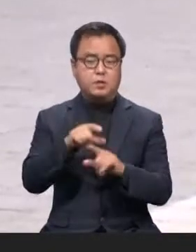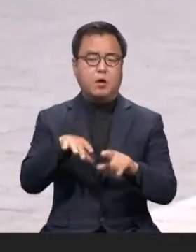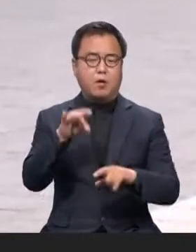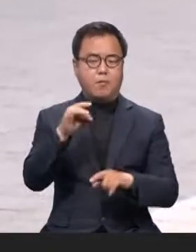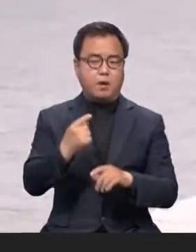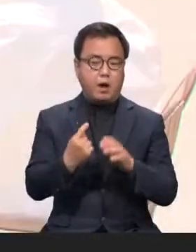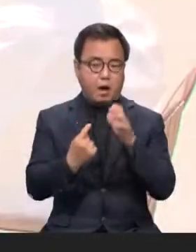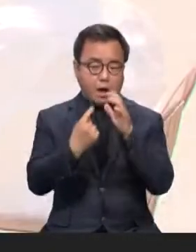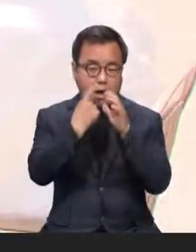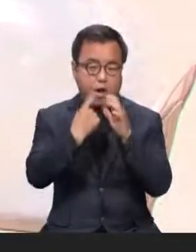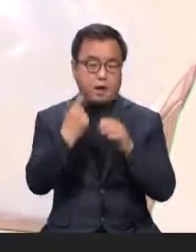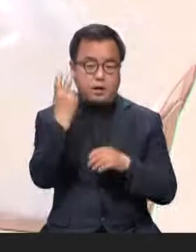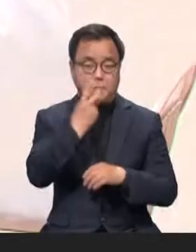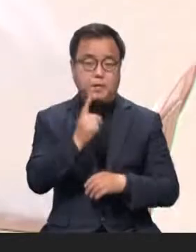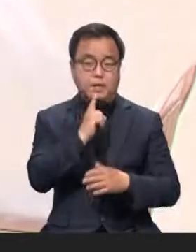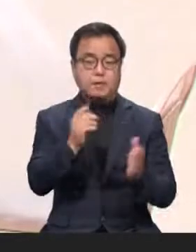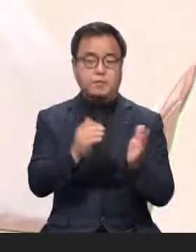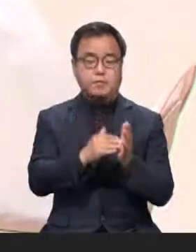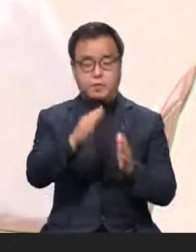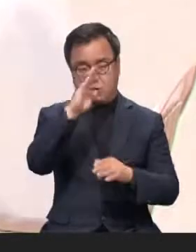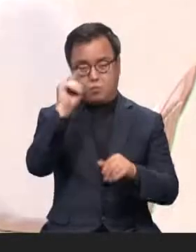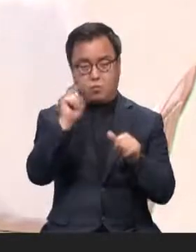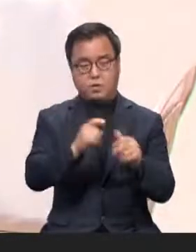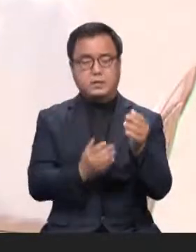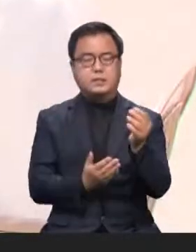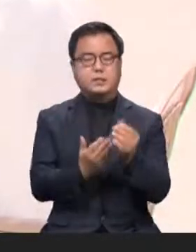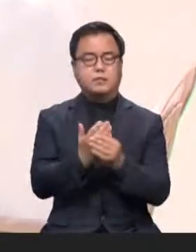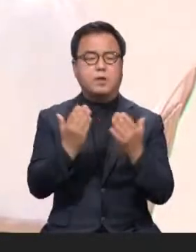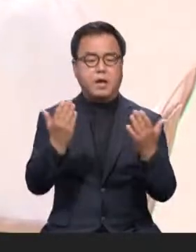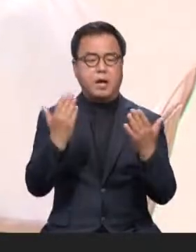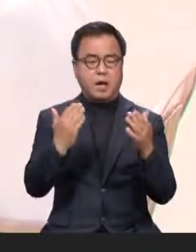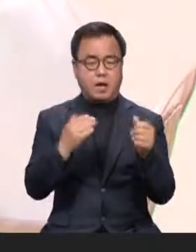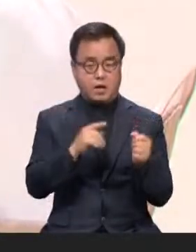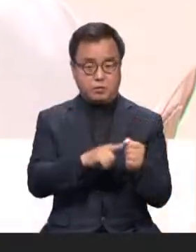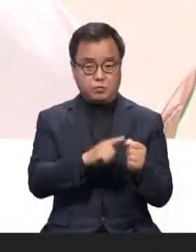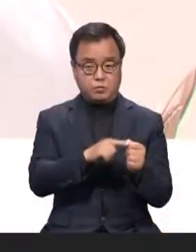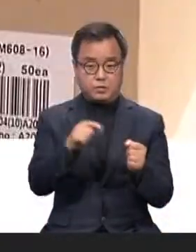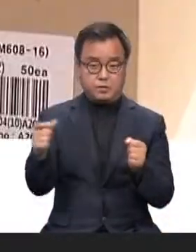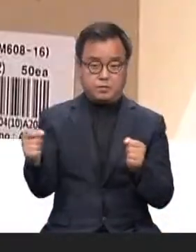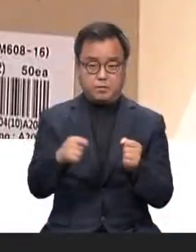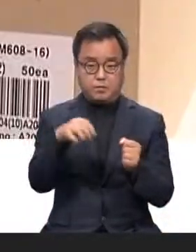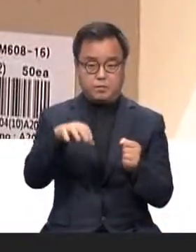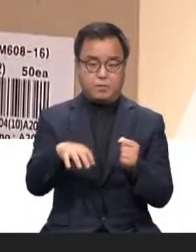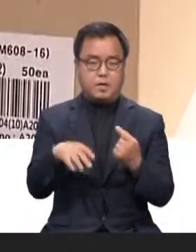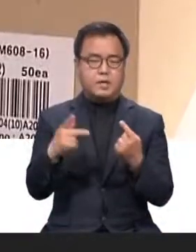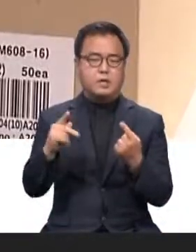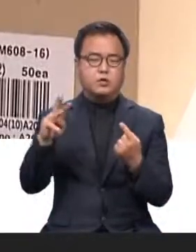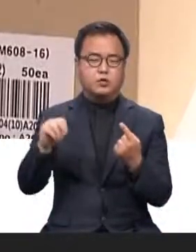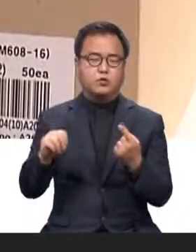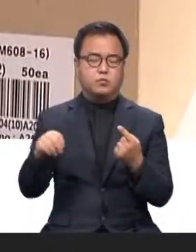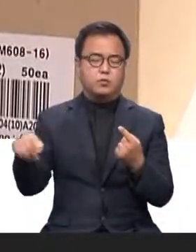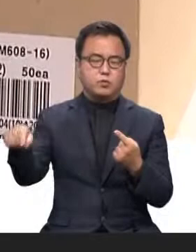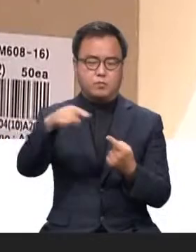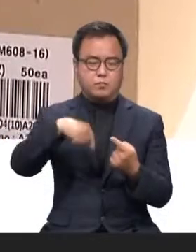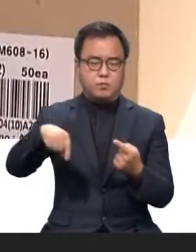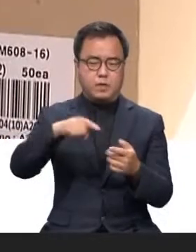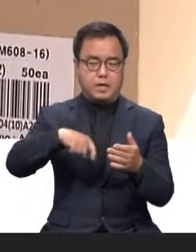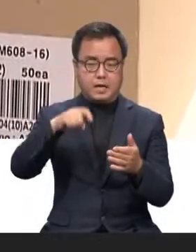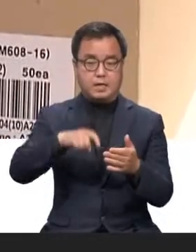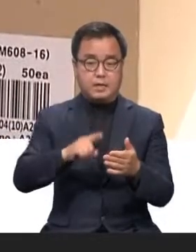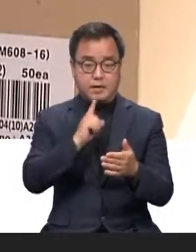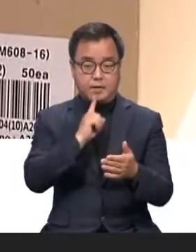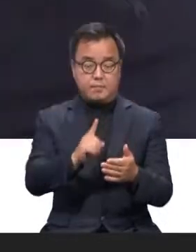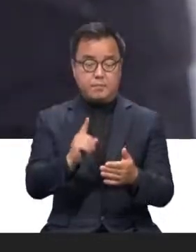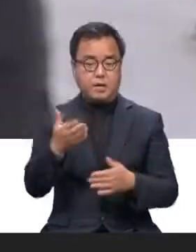했습니다. 확진자가 발생한 학교에서 반경 1km 안에 있는 학교가 우선 대상인데 역학조사